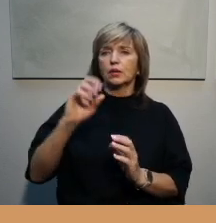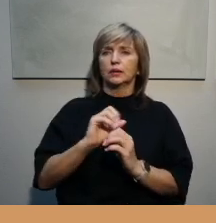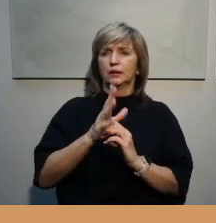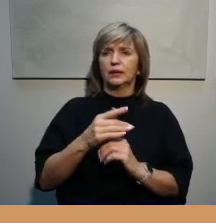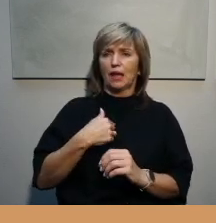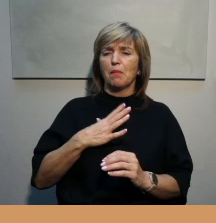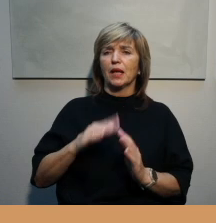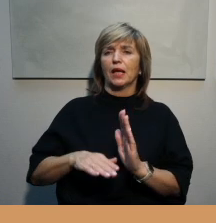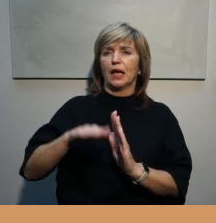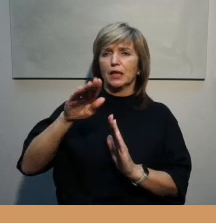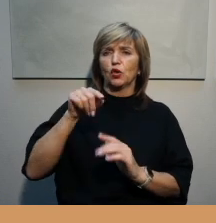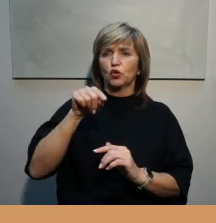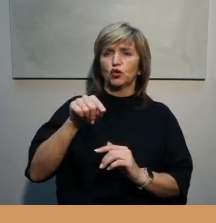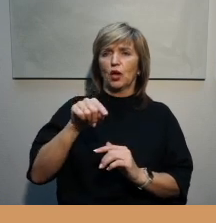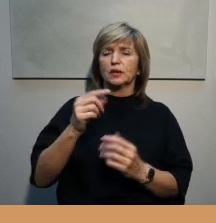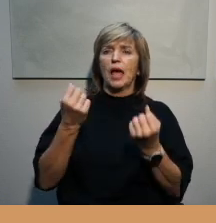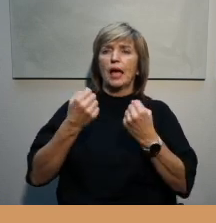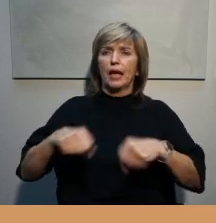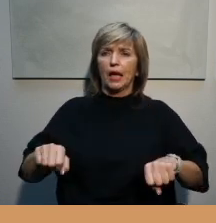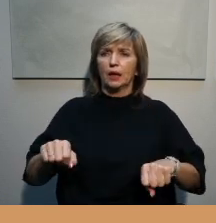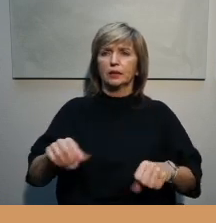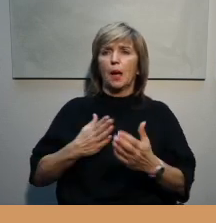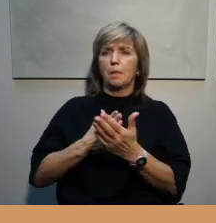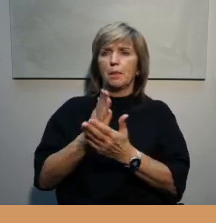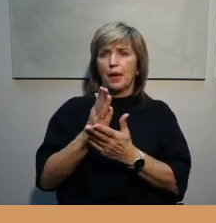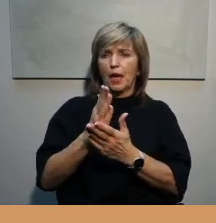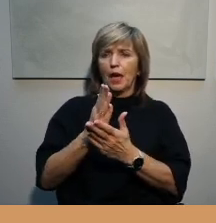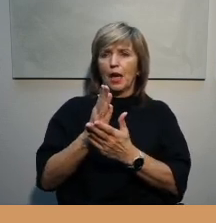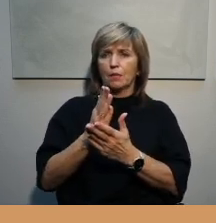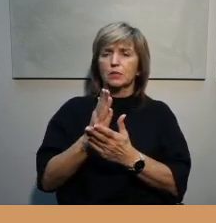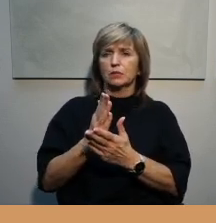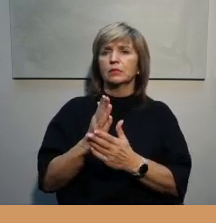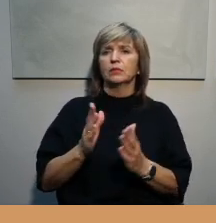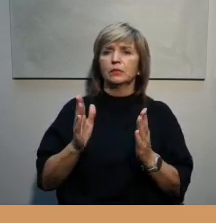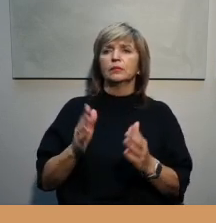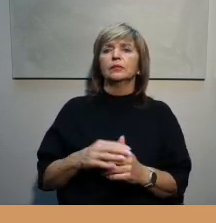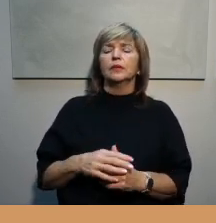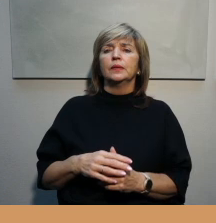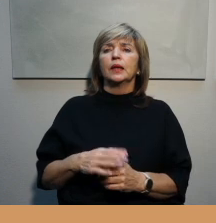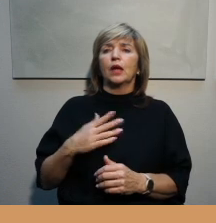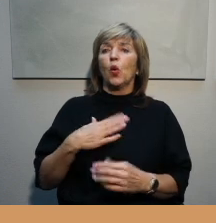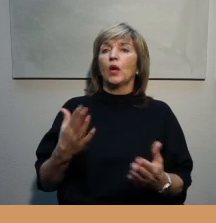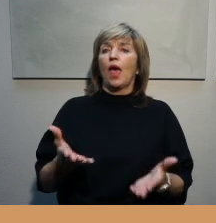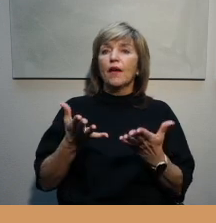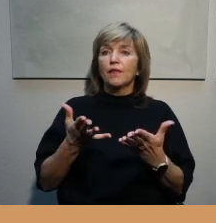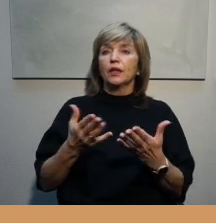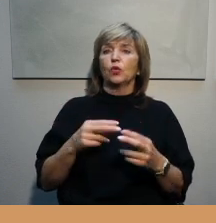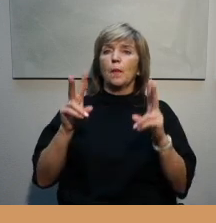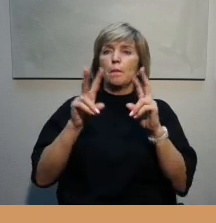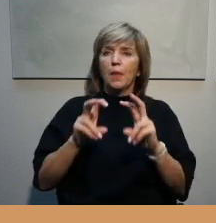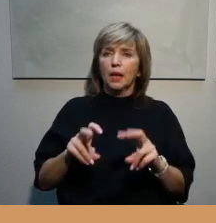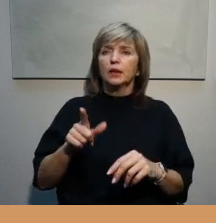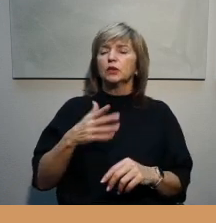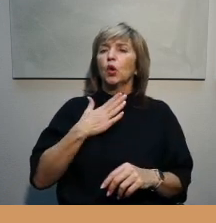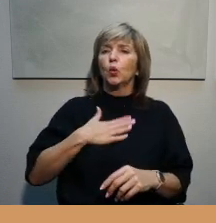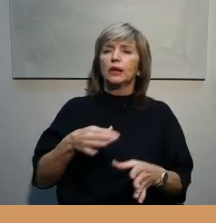man ir izaudzinājusi šīs rehabilitācijas pieejas kontekstā. Un efektivitāte pētījumi, tas ir